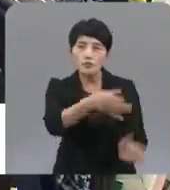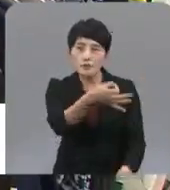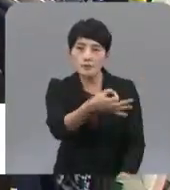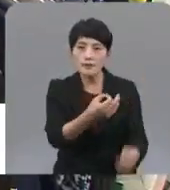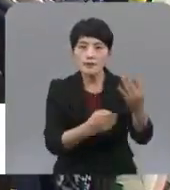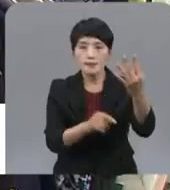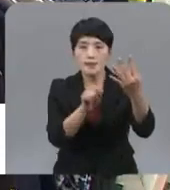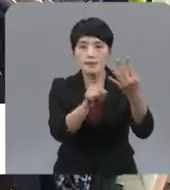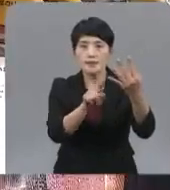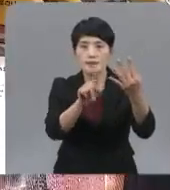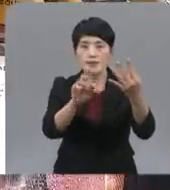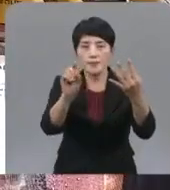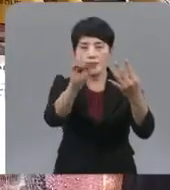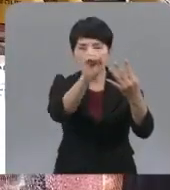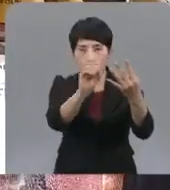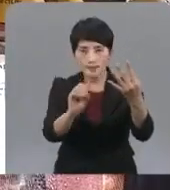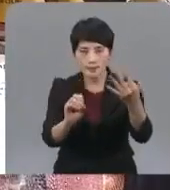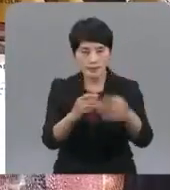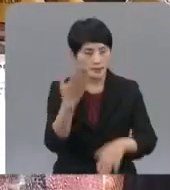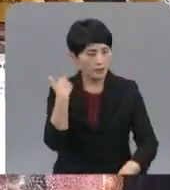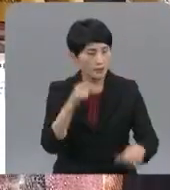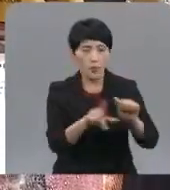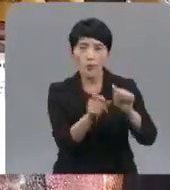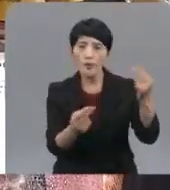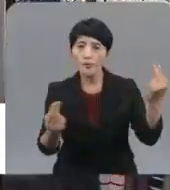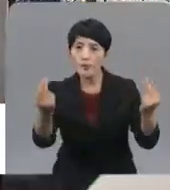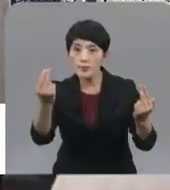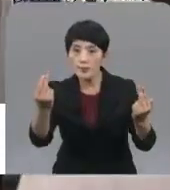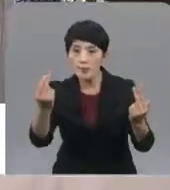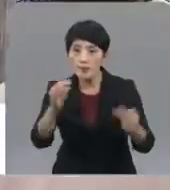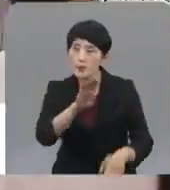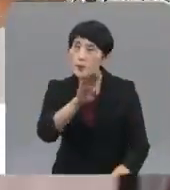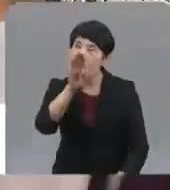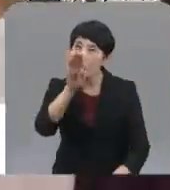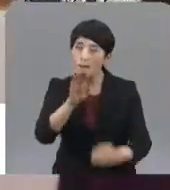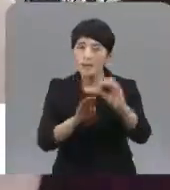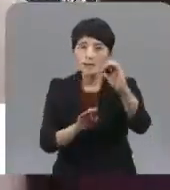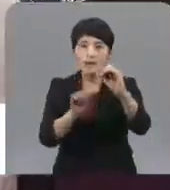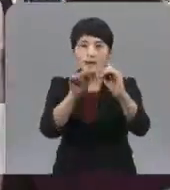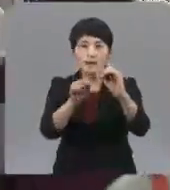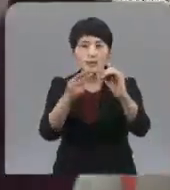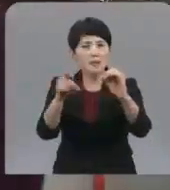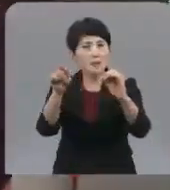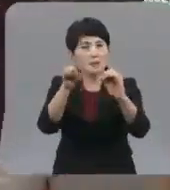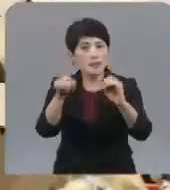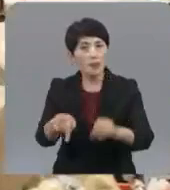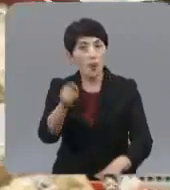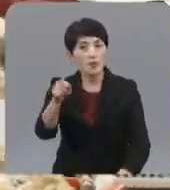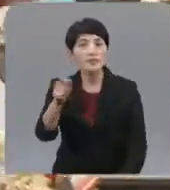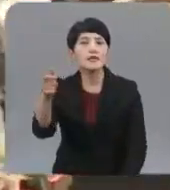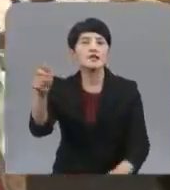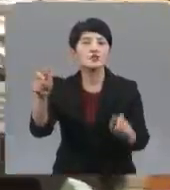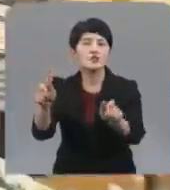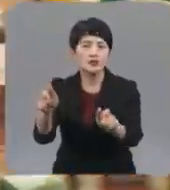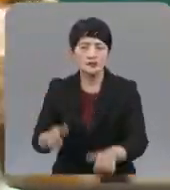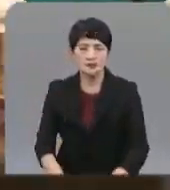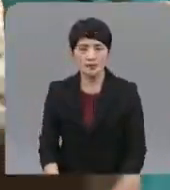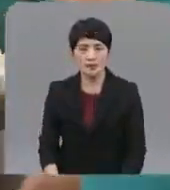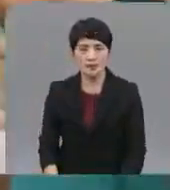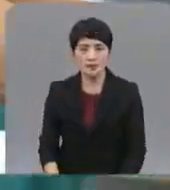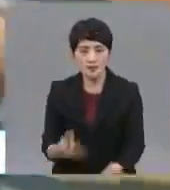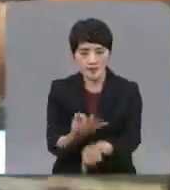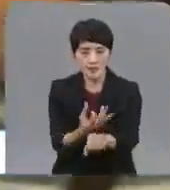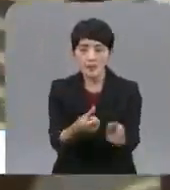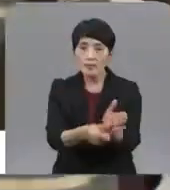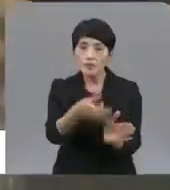将持续放缓，随后再次回升，年底将在 3% 左右浮动。央行还分析指出，物价